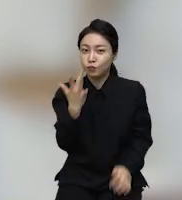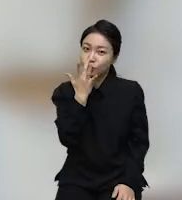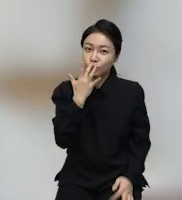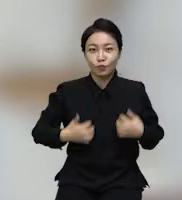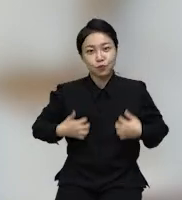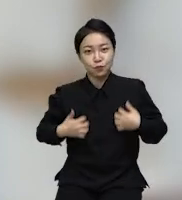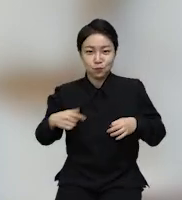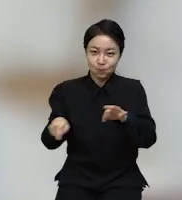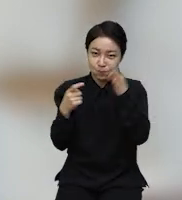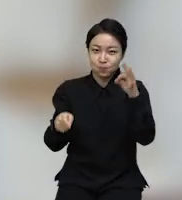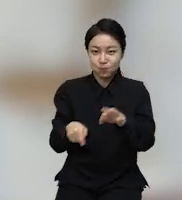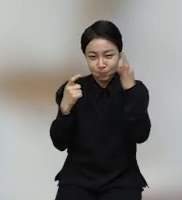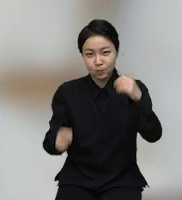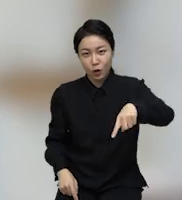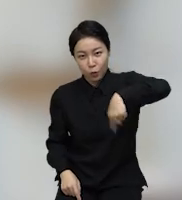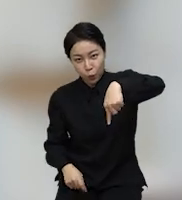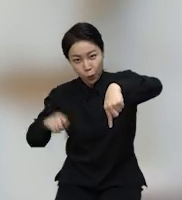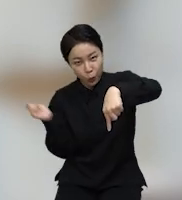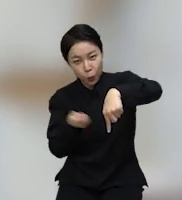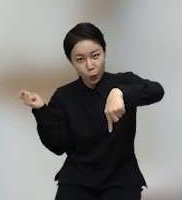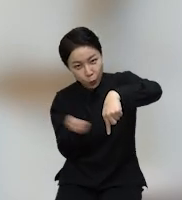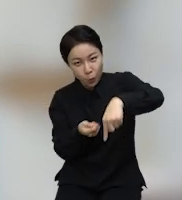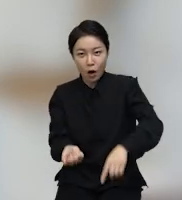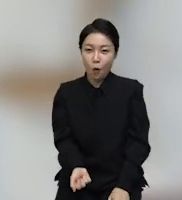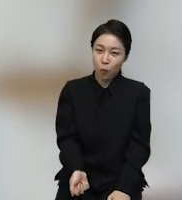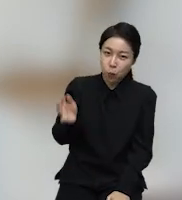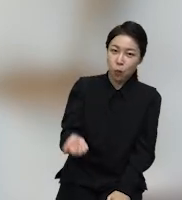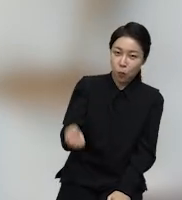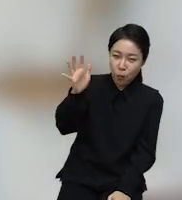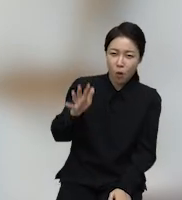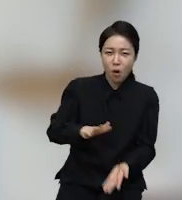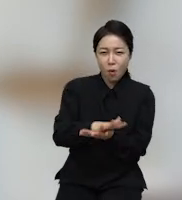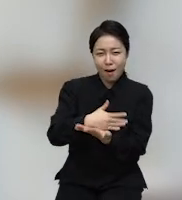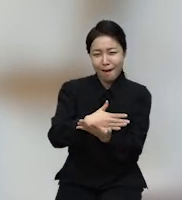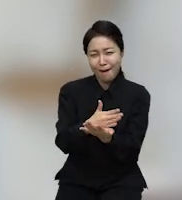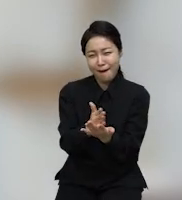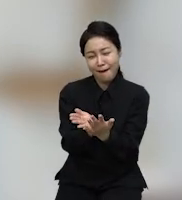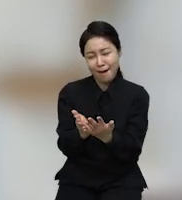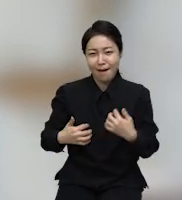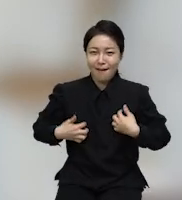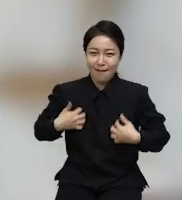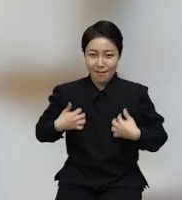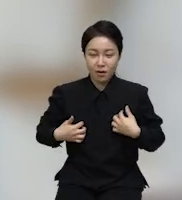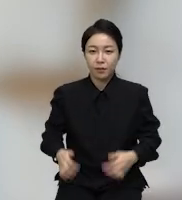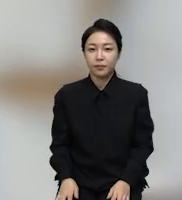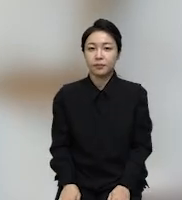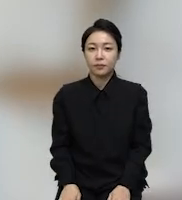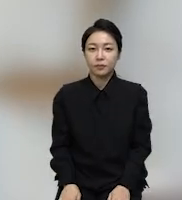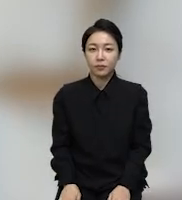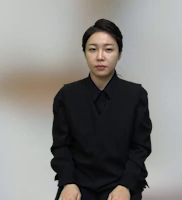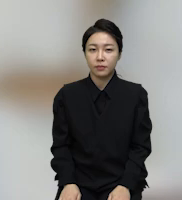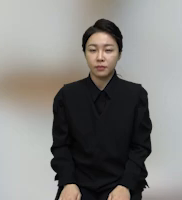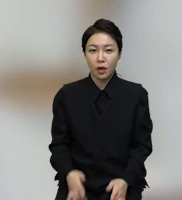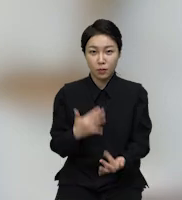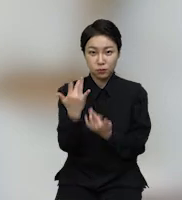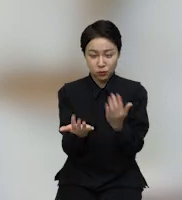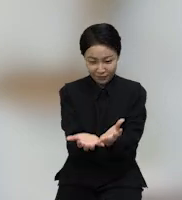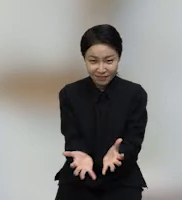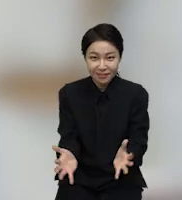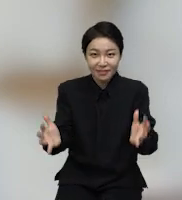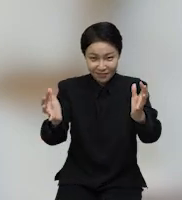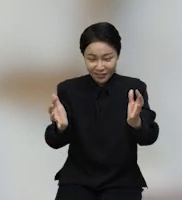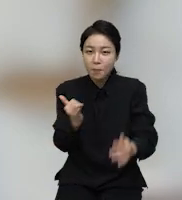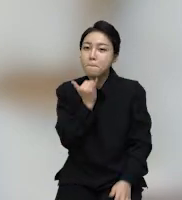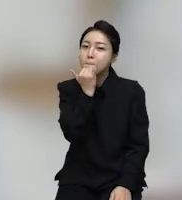있지 않고 제기차기나 팽이치기, 윷놀이와 같은 다양한 놀이를 하면서 동장군을 이겨냈습니다. 이때